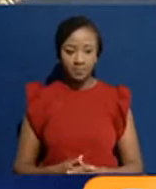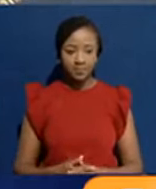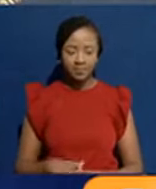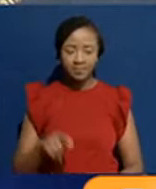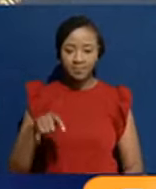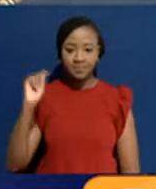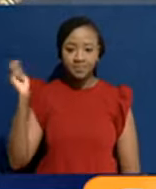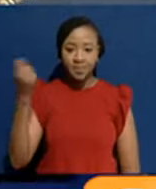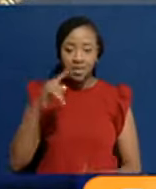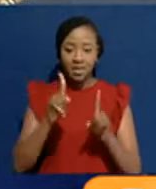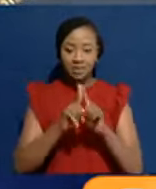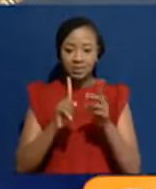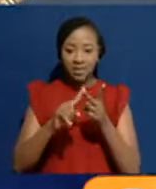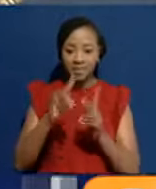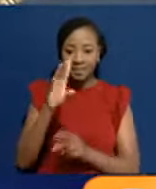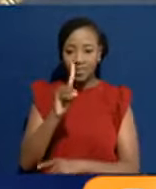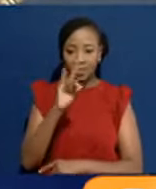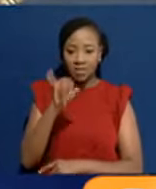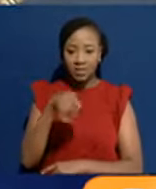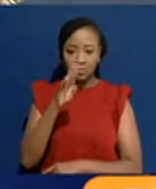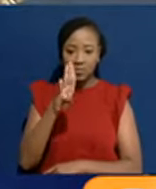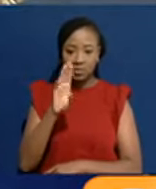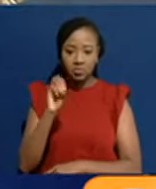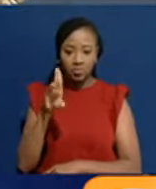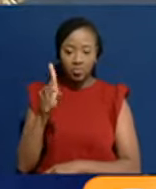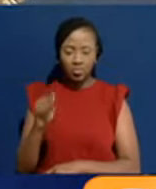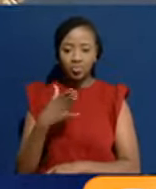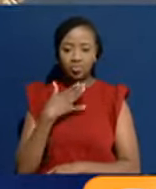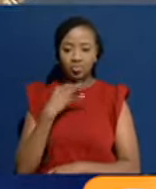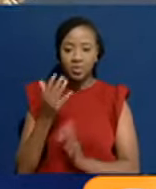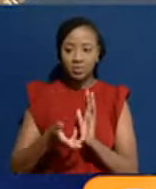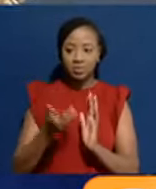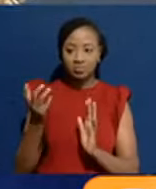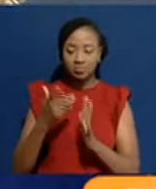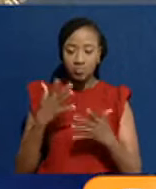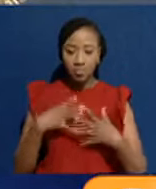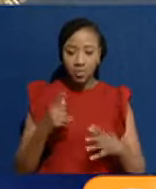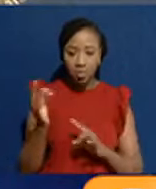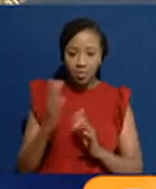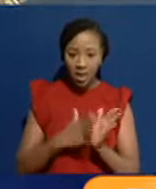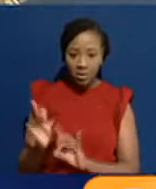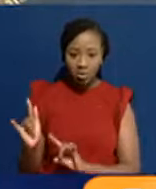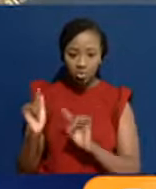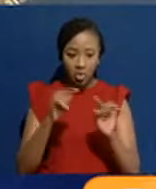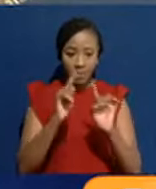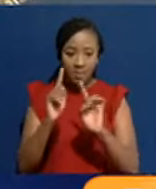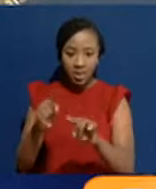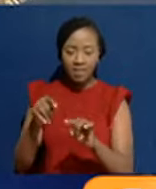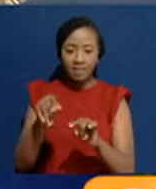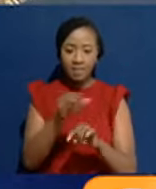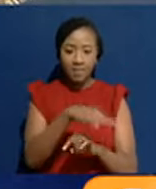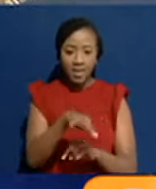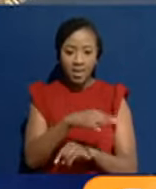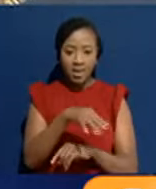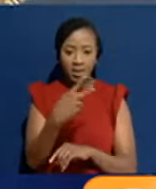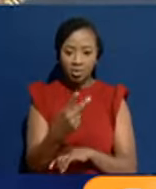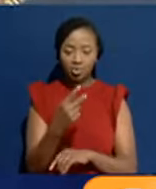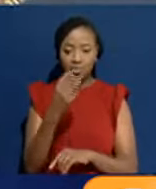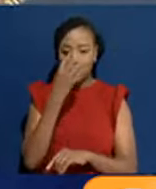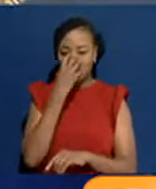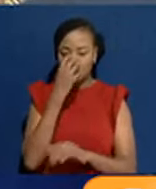Kenya na Djibouti zinapanga kuondoa masharti ya kuwa na visa kwa wananchi wanaopania kuzuru mataifa haya mawili. Na Rais William Ruto na